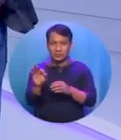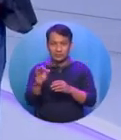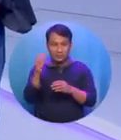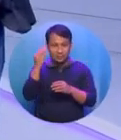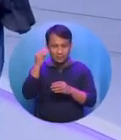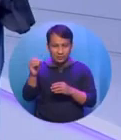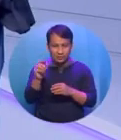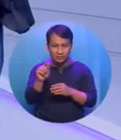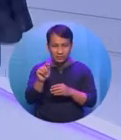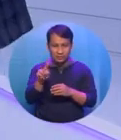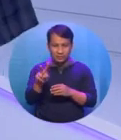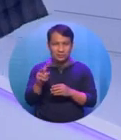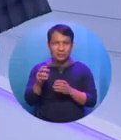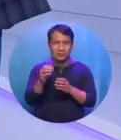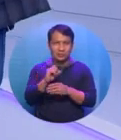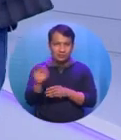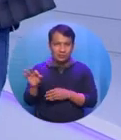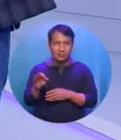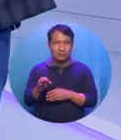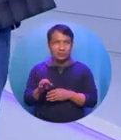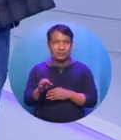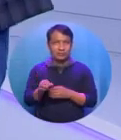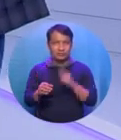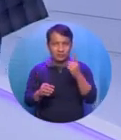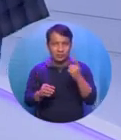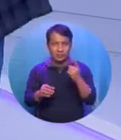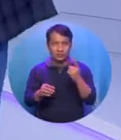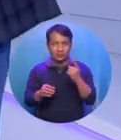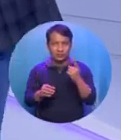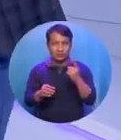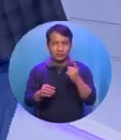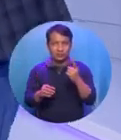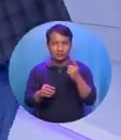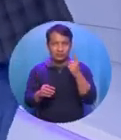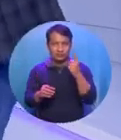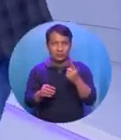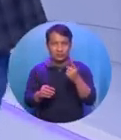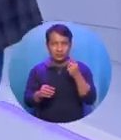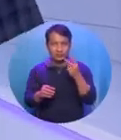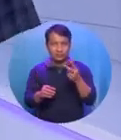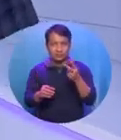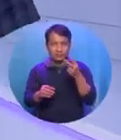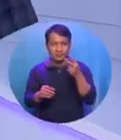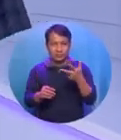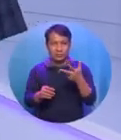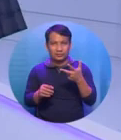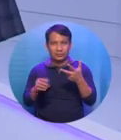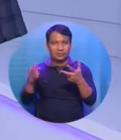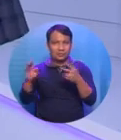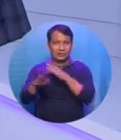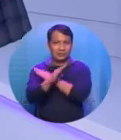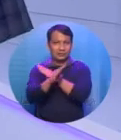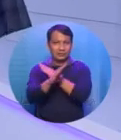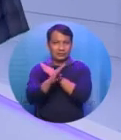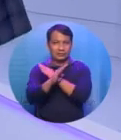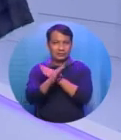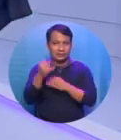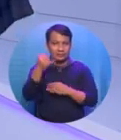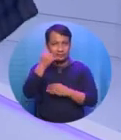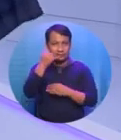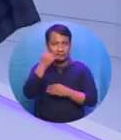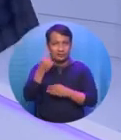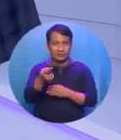po? Up to count to three, pag hindi niyo po pinatay ang TV, hindi kayo sumagot, kakancel ko talaga ulit ako ng bago,